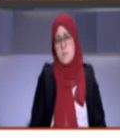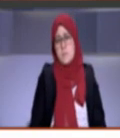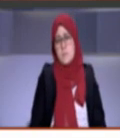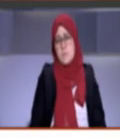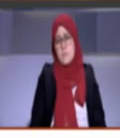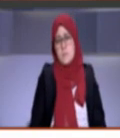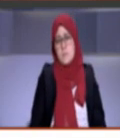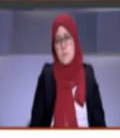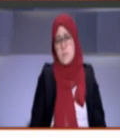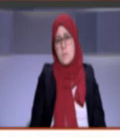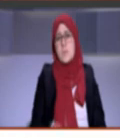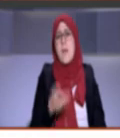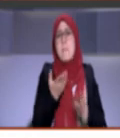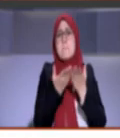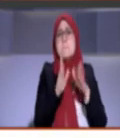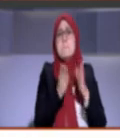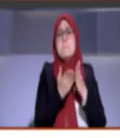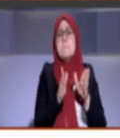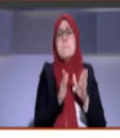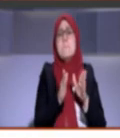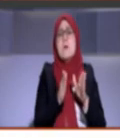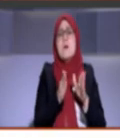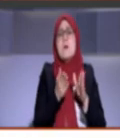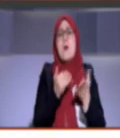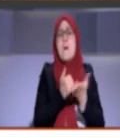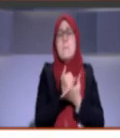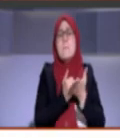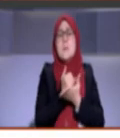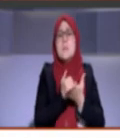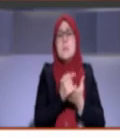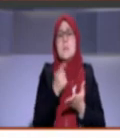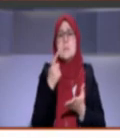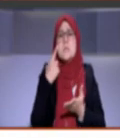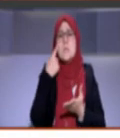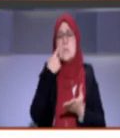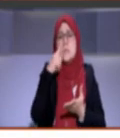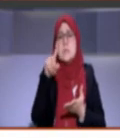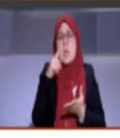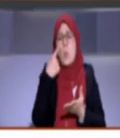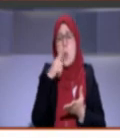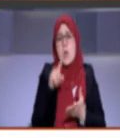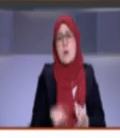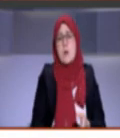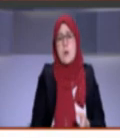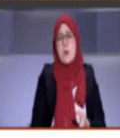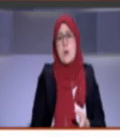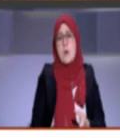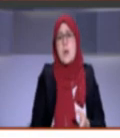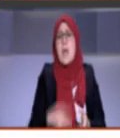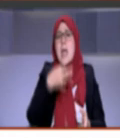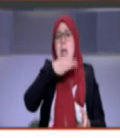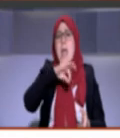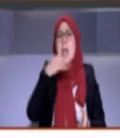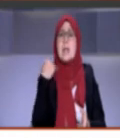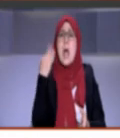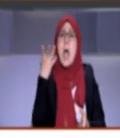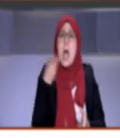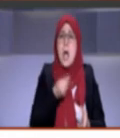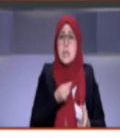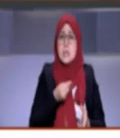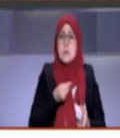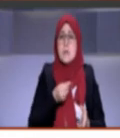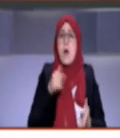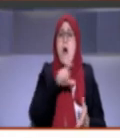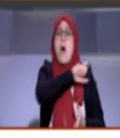أو أي مدرسة في ألمانيا لازم ما يزيدش عن 15 تلميذ موجودين في الفصل. ثاني حاجة، ممكن نفتح المتاجر والمؤسسات